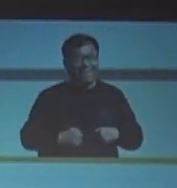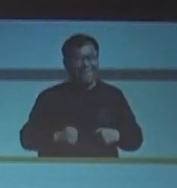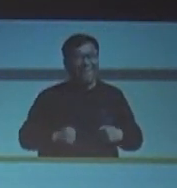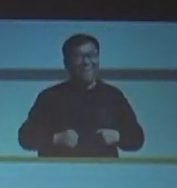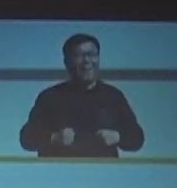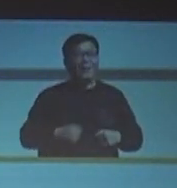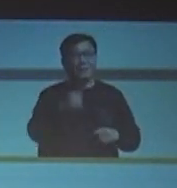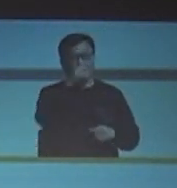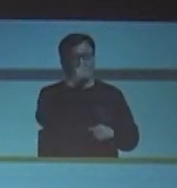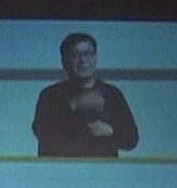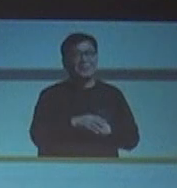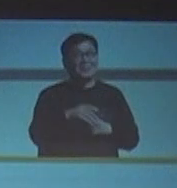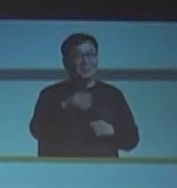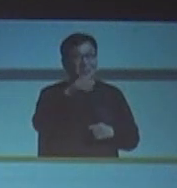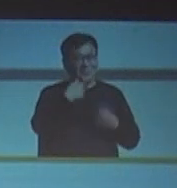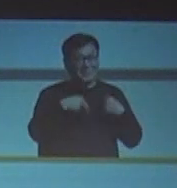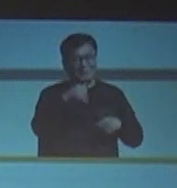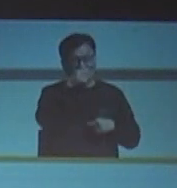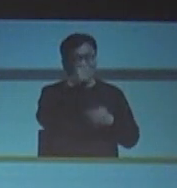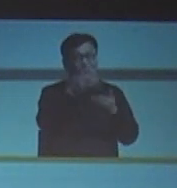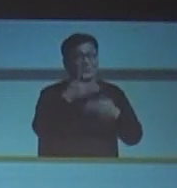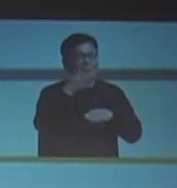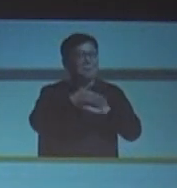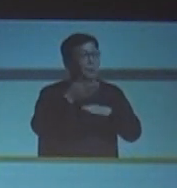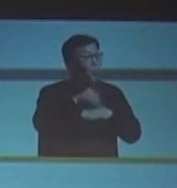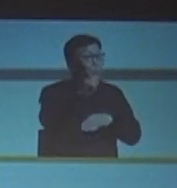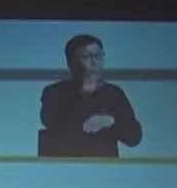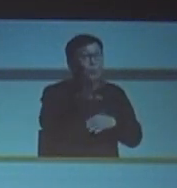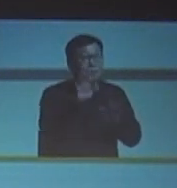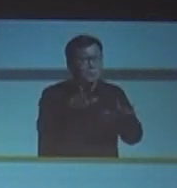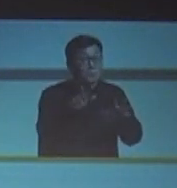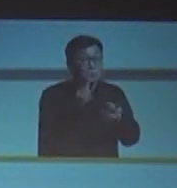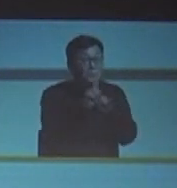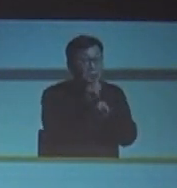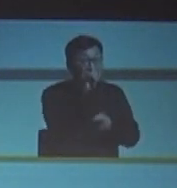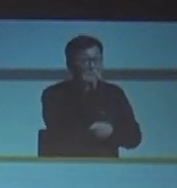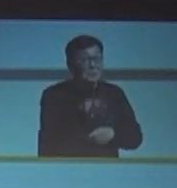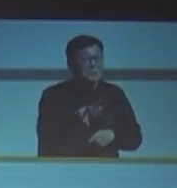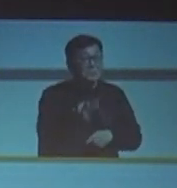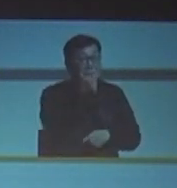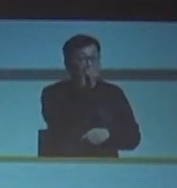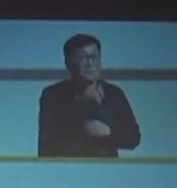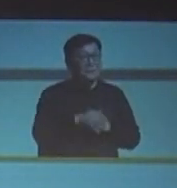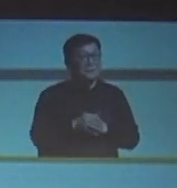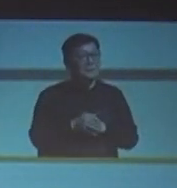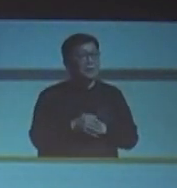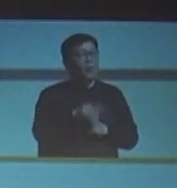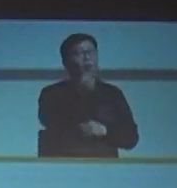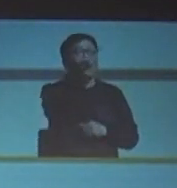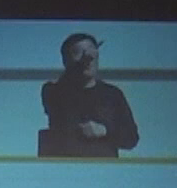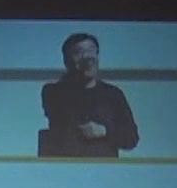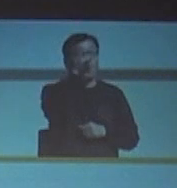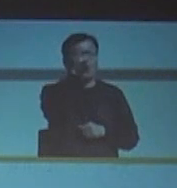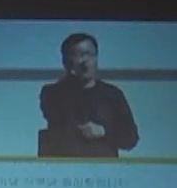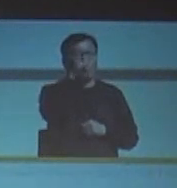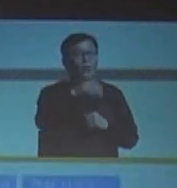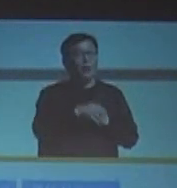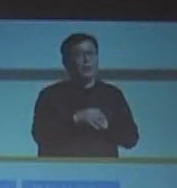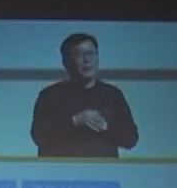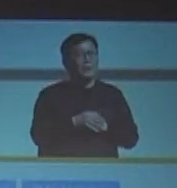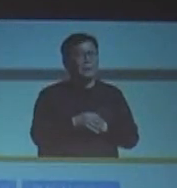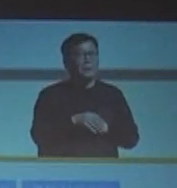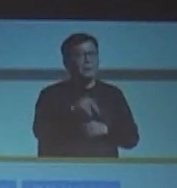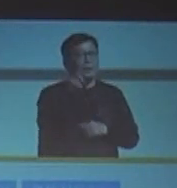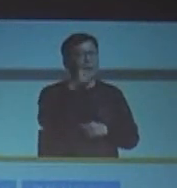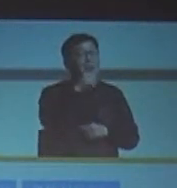주셔서 감사합니다. 네. 어디 계세요? 어디 계십니까? 어디 계십니까? 네. 아, 저기 네. 네. 네. 인터뷰 한번 잠깐만.